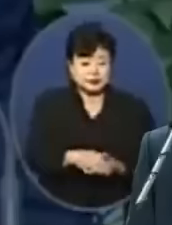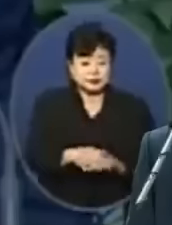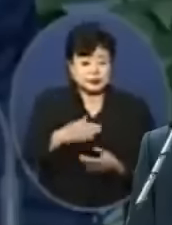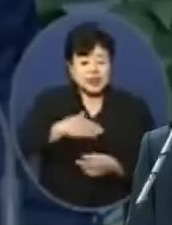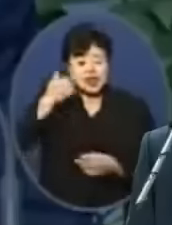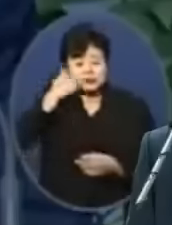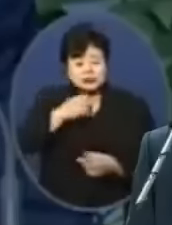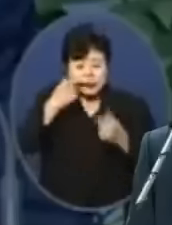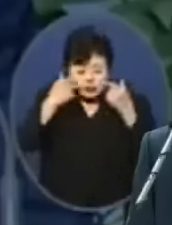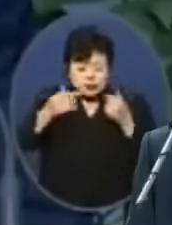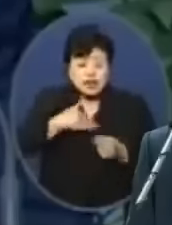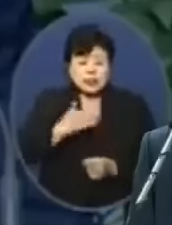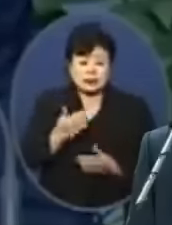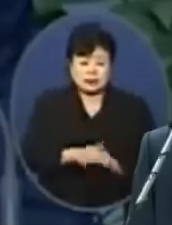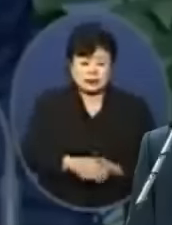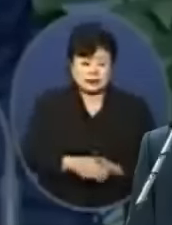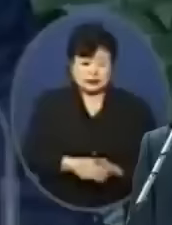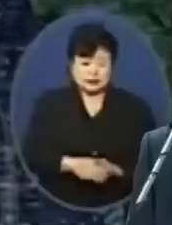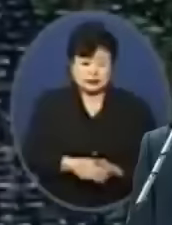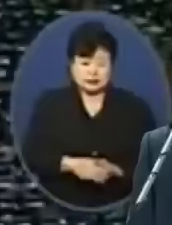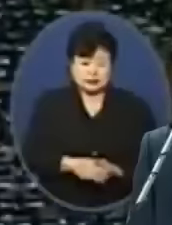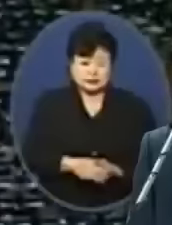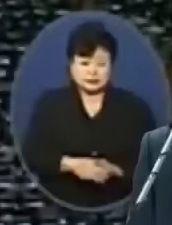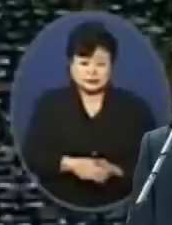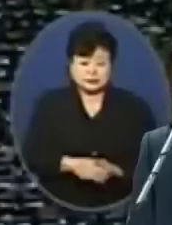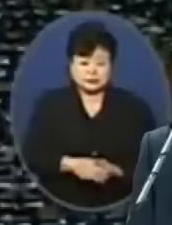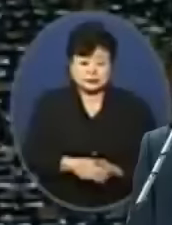정체성이 분명합니다.